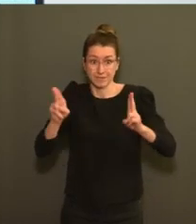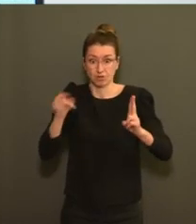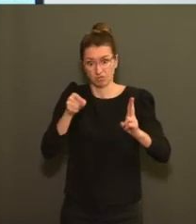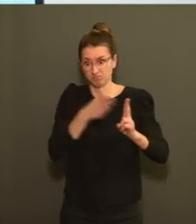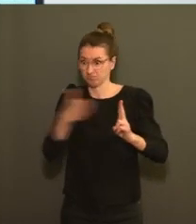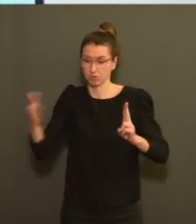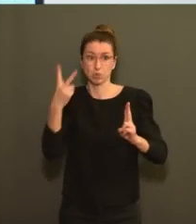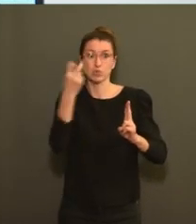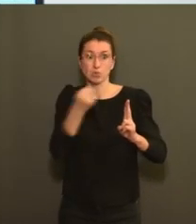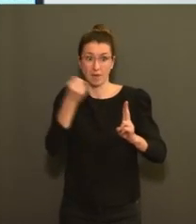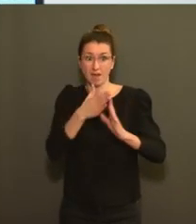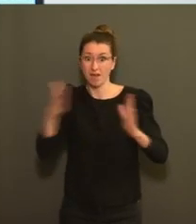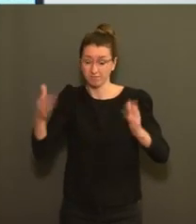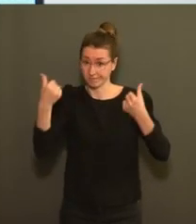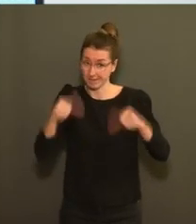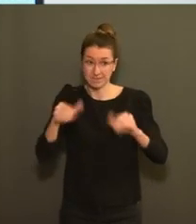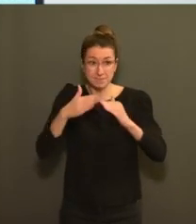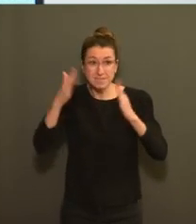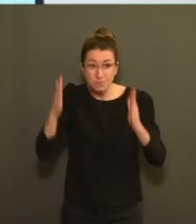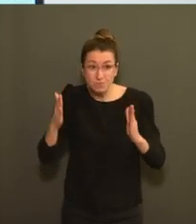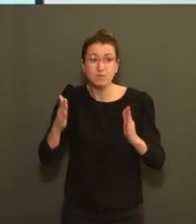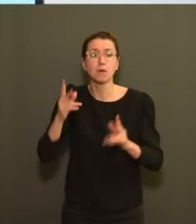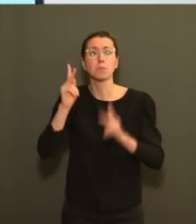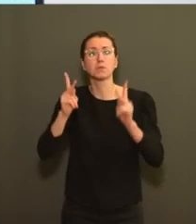allez peut-être vous aussi prendre un peu de vacances ou quelques jours de repos.